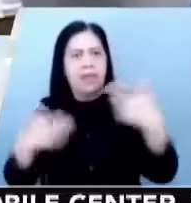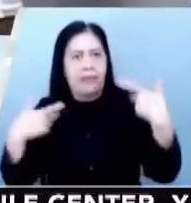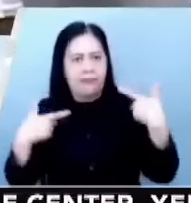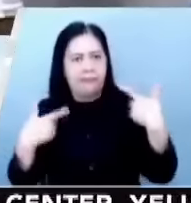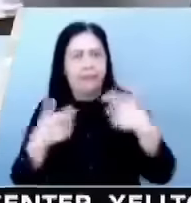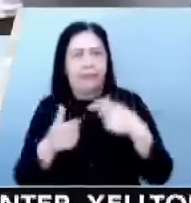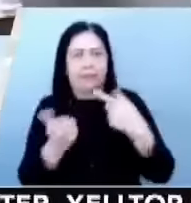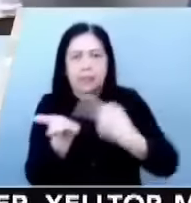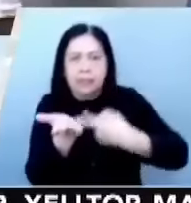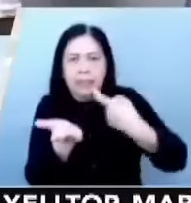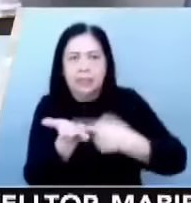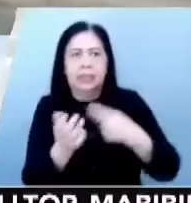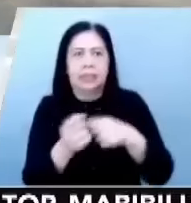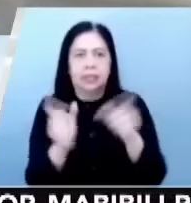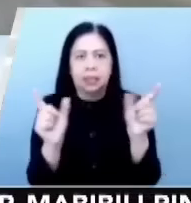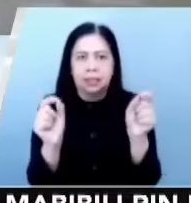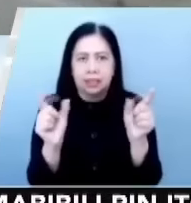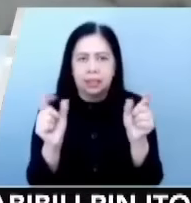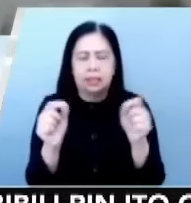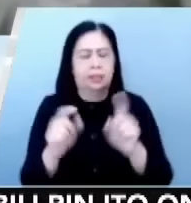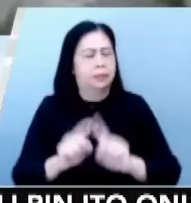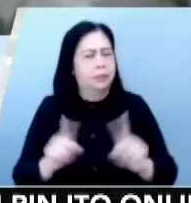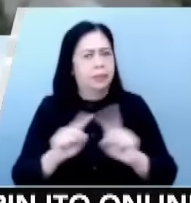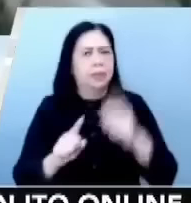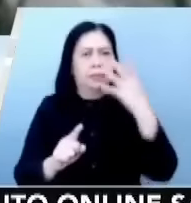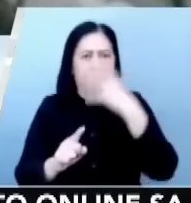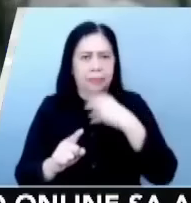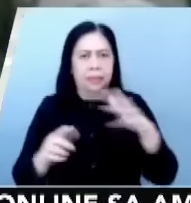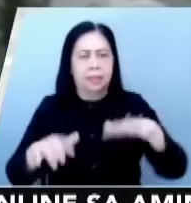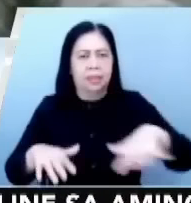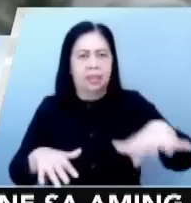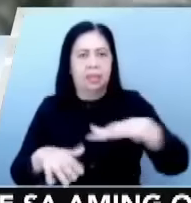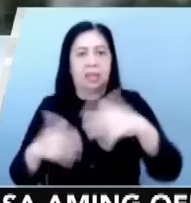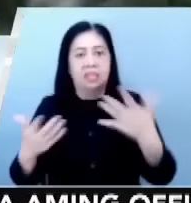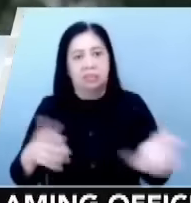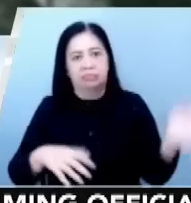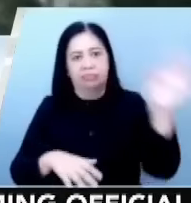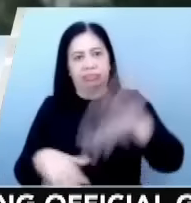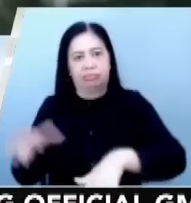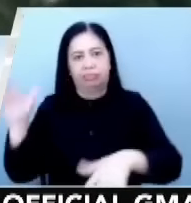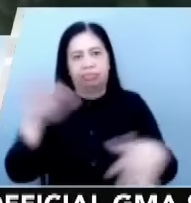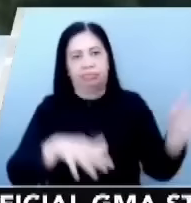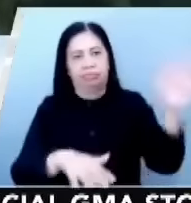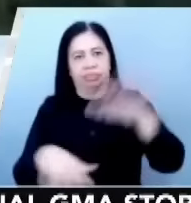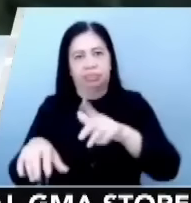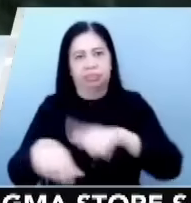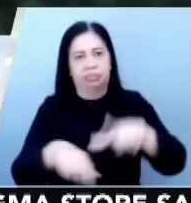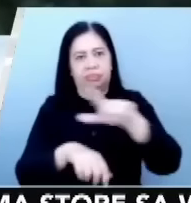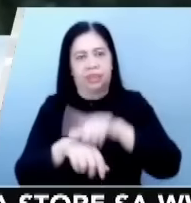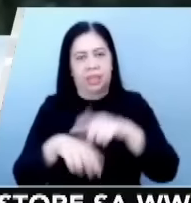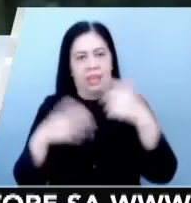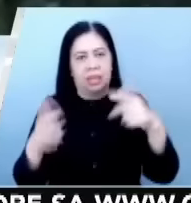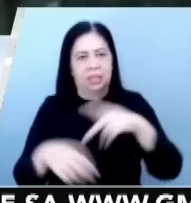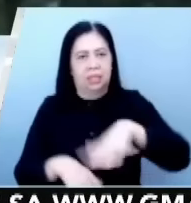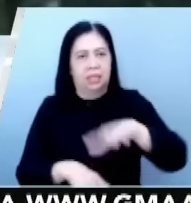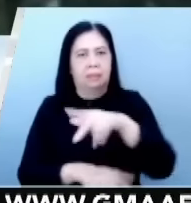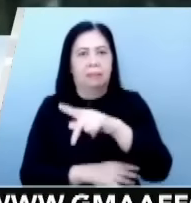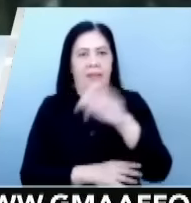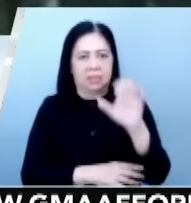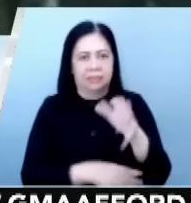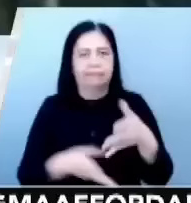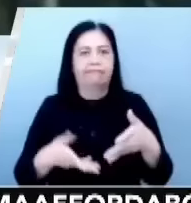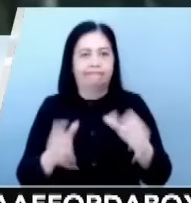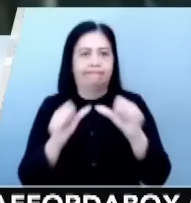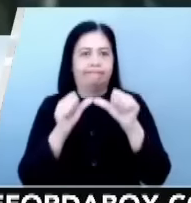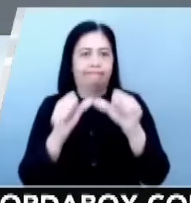mga alimasa, basta andun banda. Mas malawak na ang natambakang bahagi ng dagat na sakop ng Pasay mula nang payagang ituloy ang